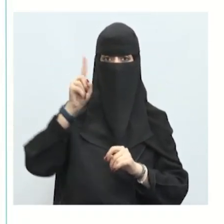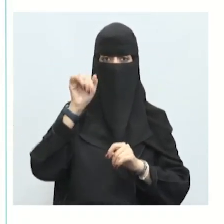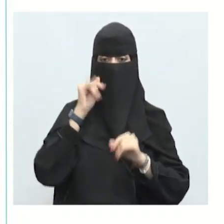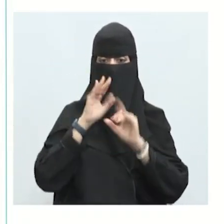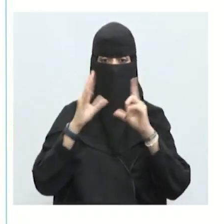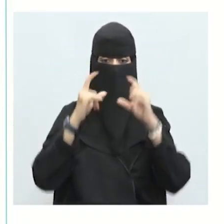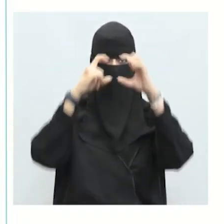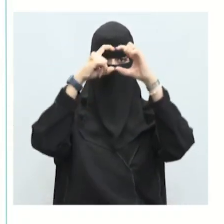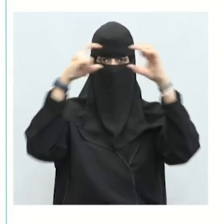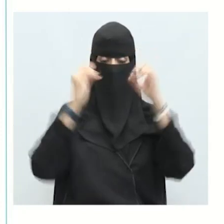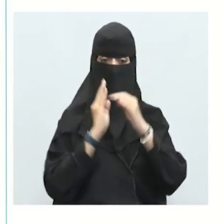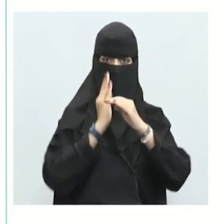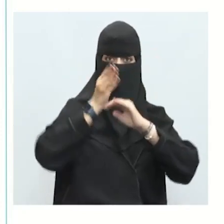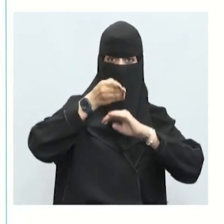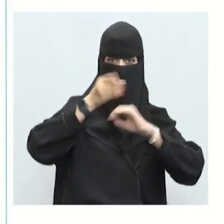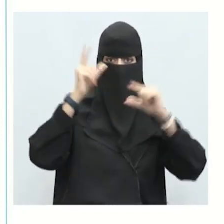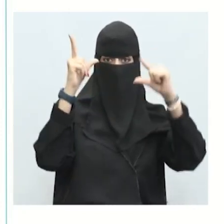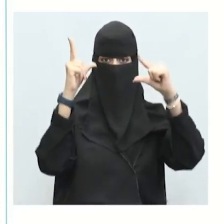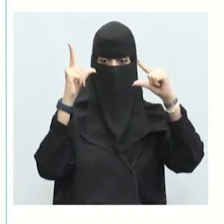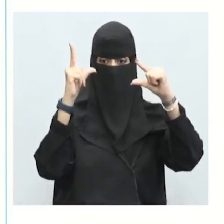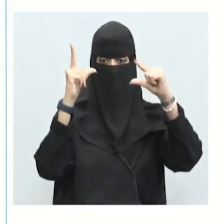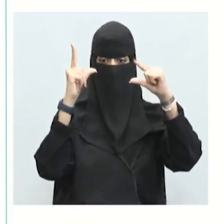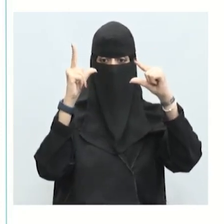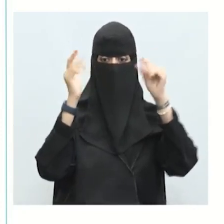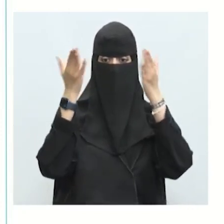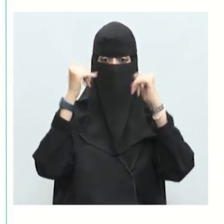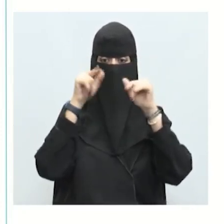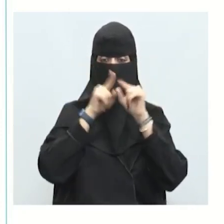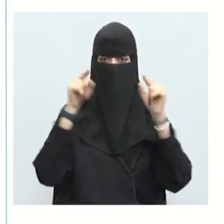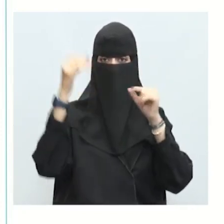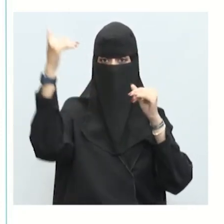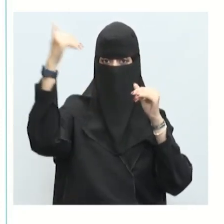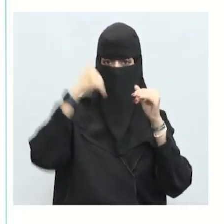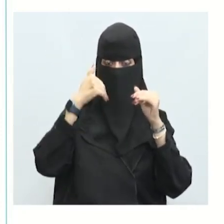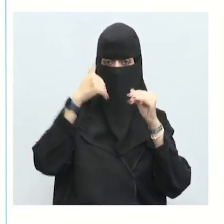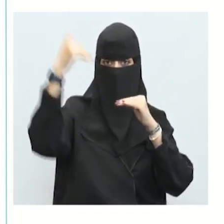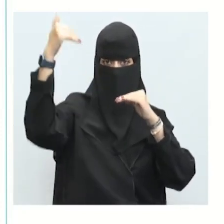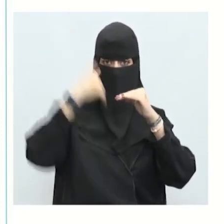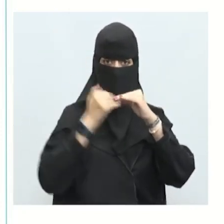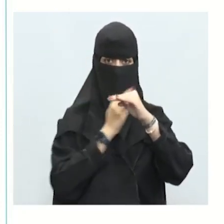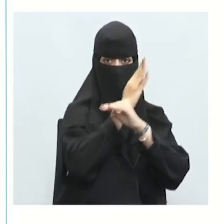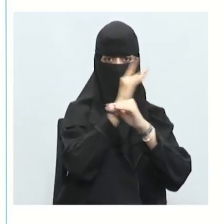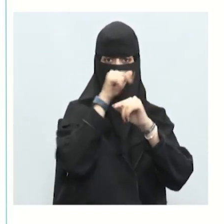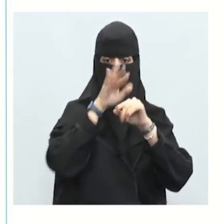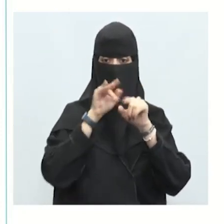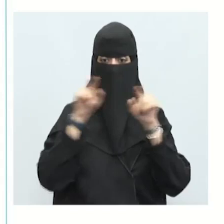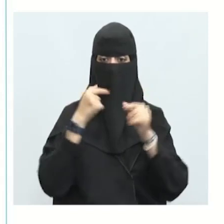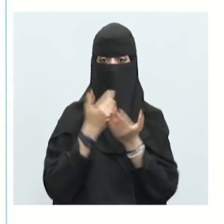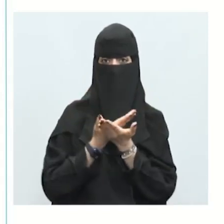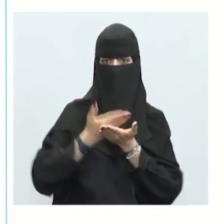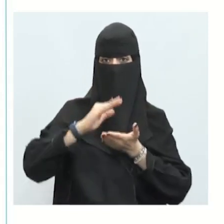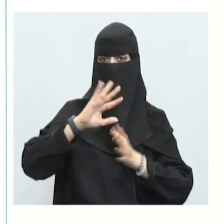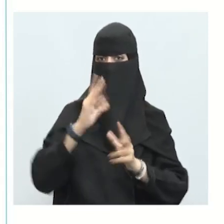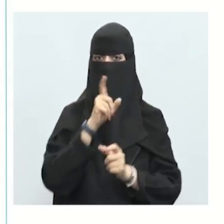الادخال اللي هي عن طريق هذا الشكل يتم ادخال نقول برنت ادخل